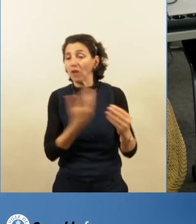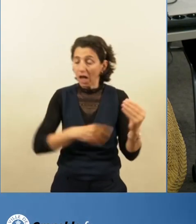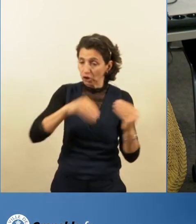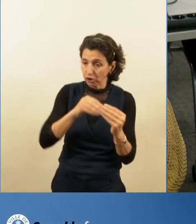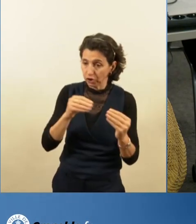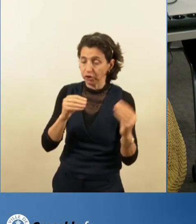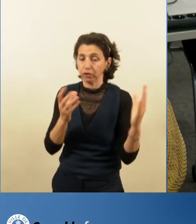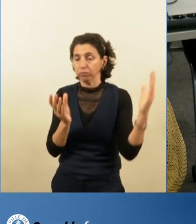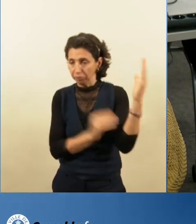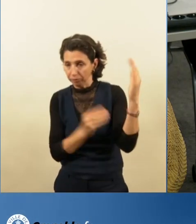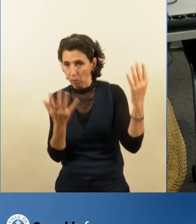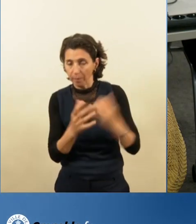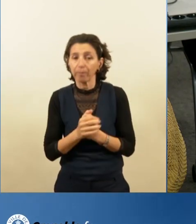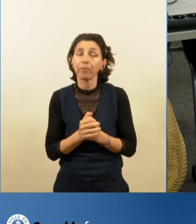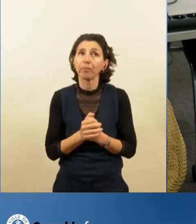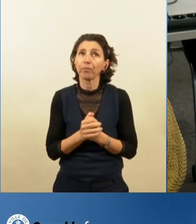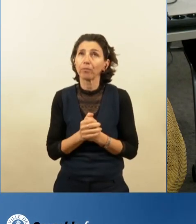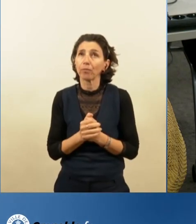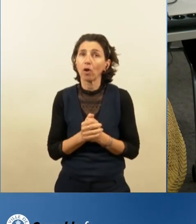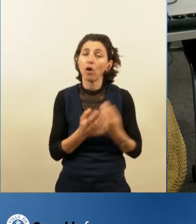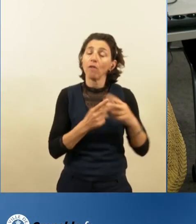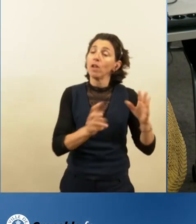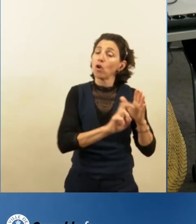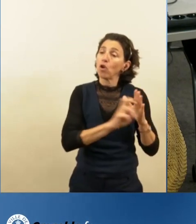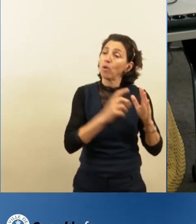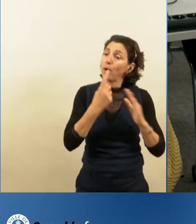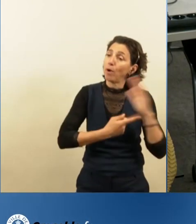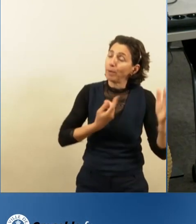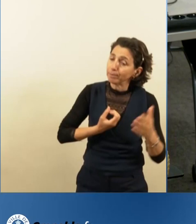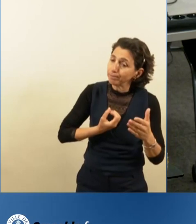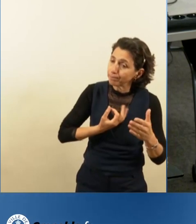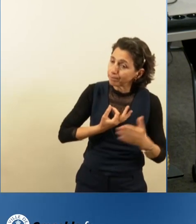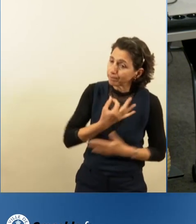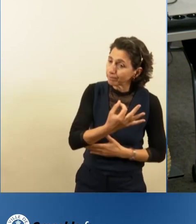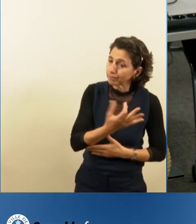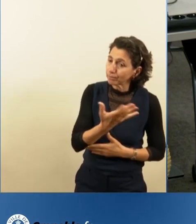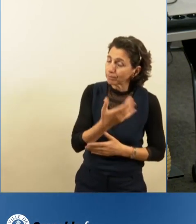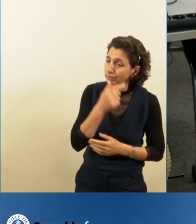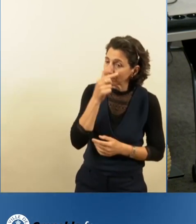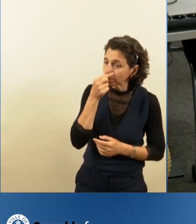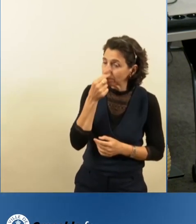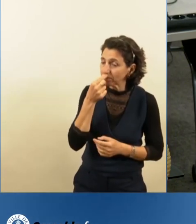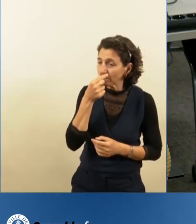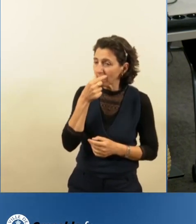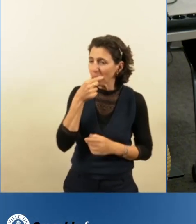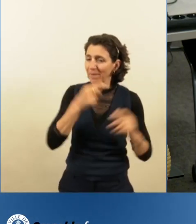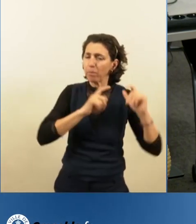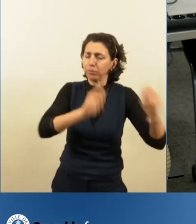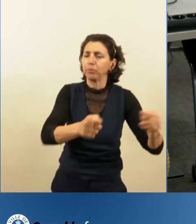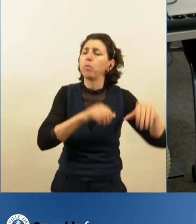s'il vous plaît la ville de Grenoble rappelle qu'avant le transfert de pouvoir de police du pouvoir de police zfo au président de la métropole